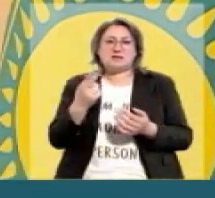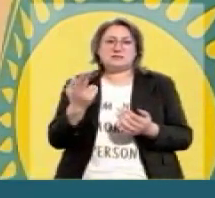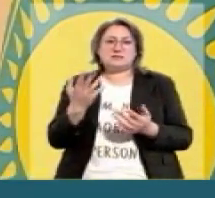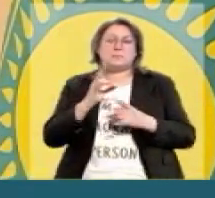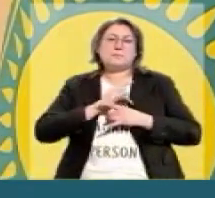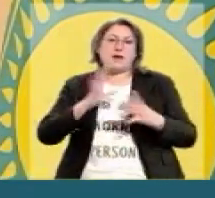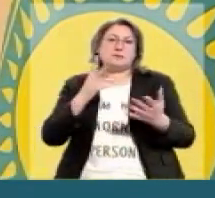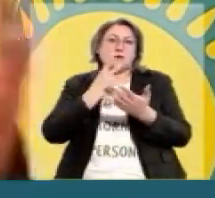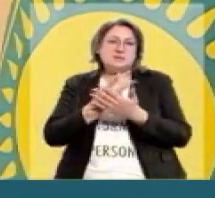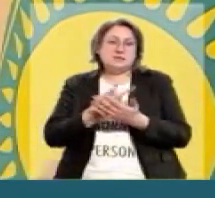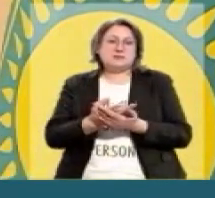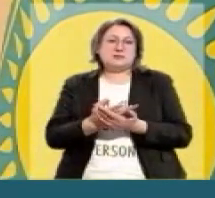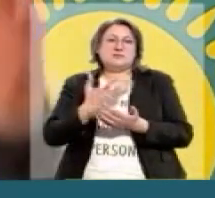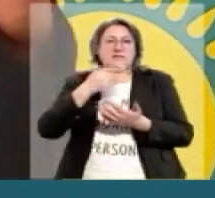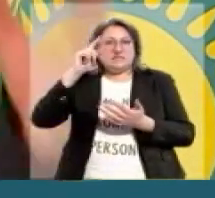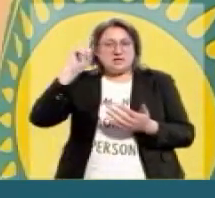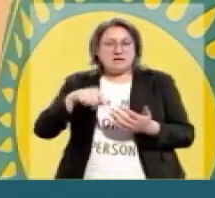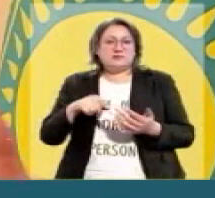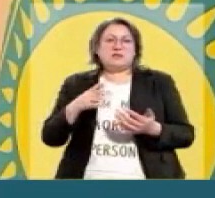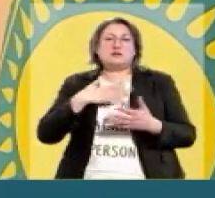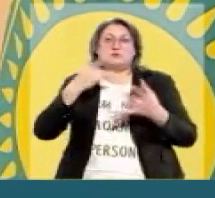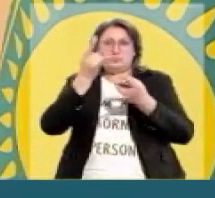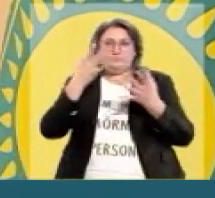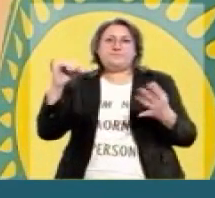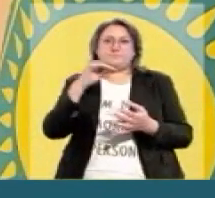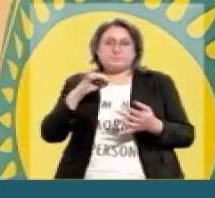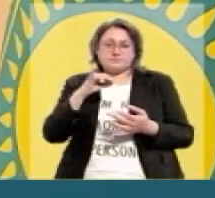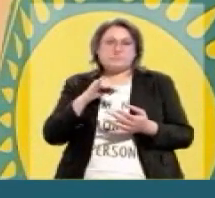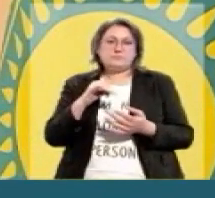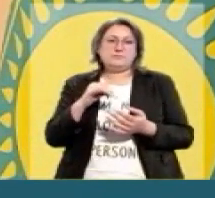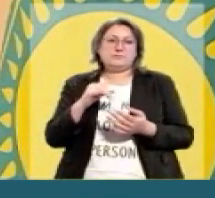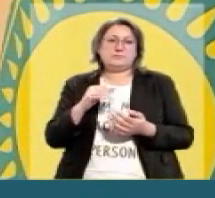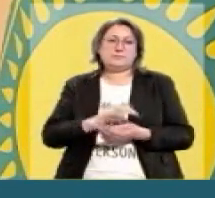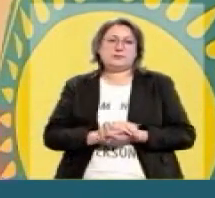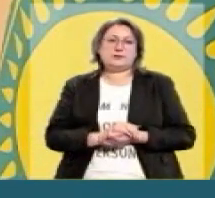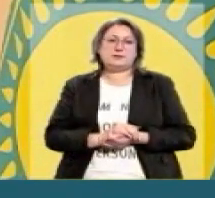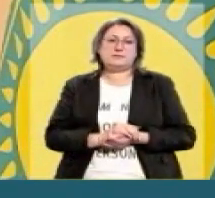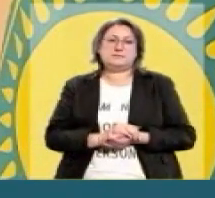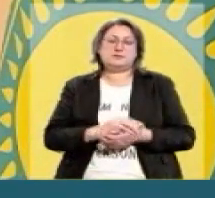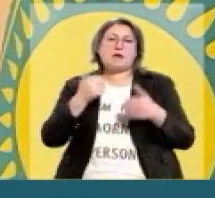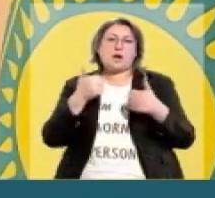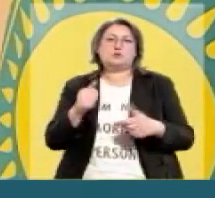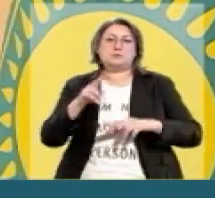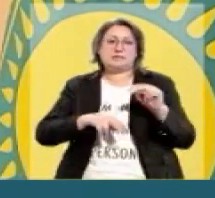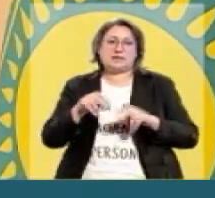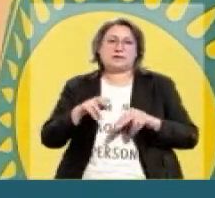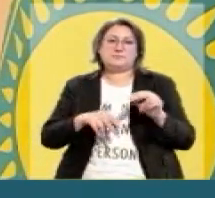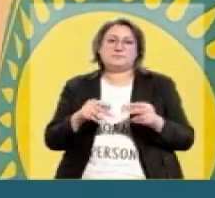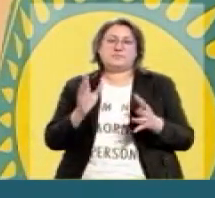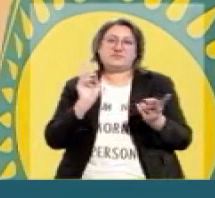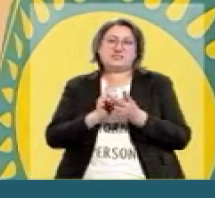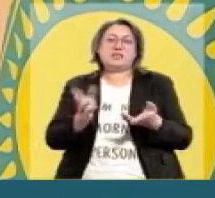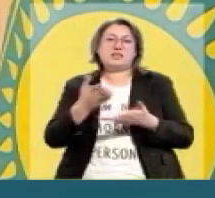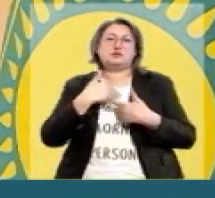к празднику показать свои знания нашей культуры, истории края и чтобы с хорошим настроением и знаниями встретить